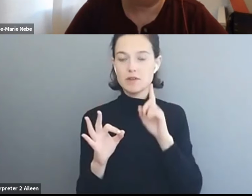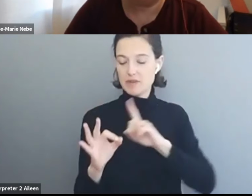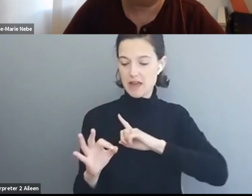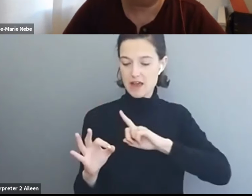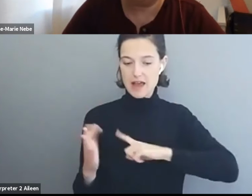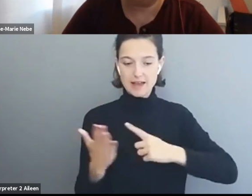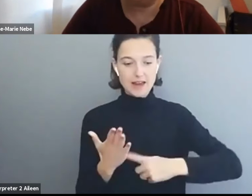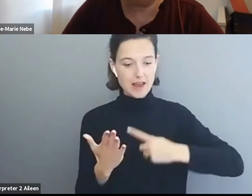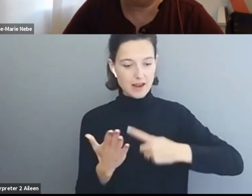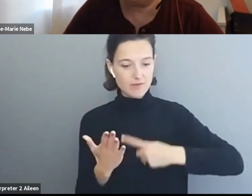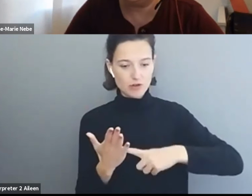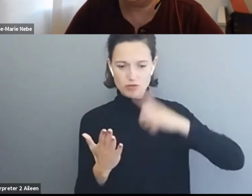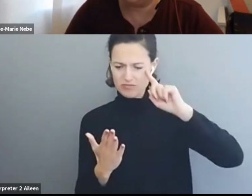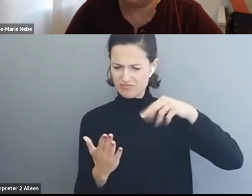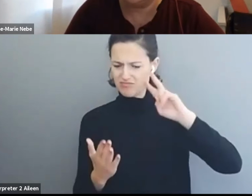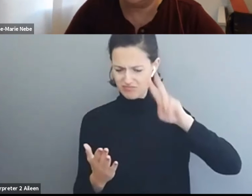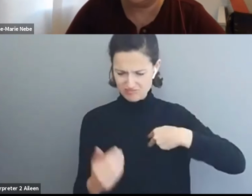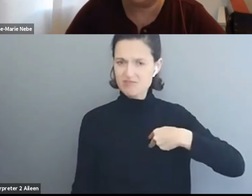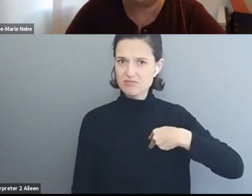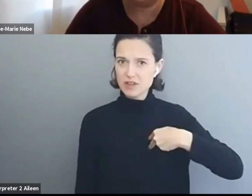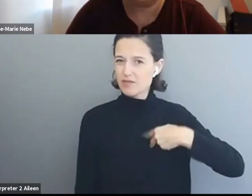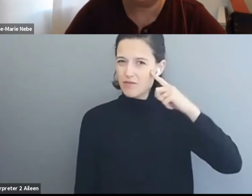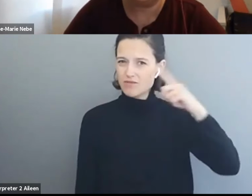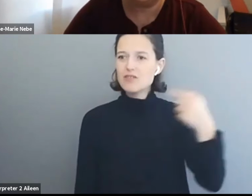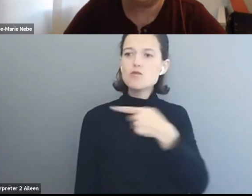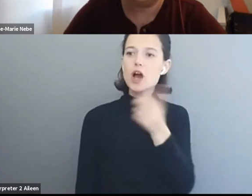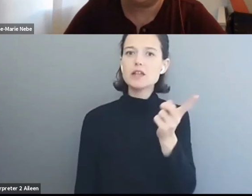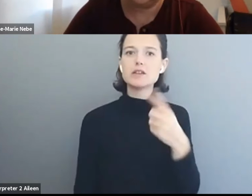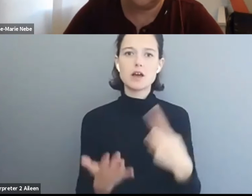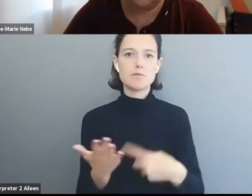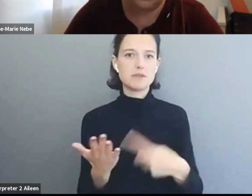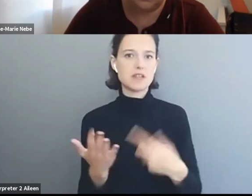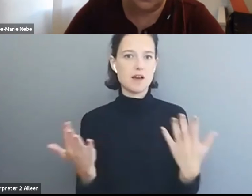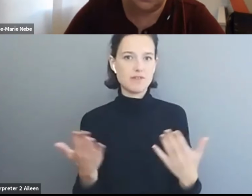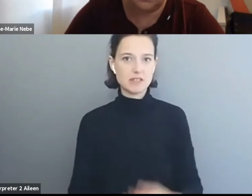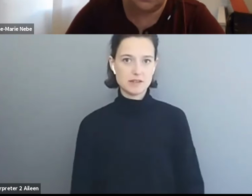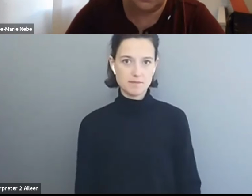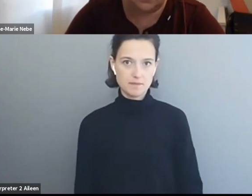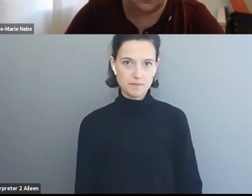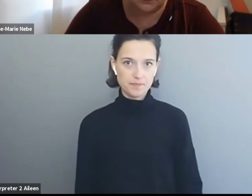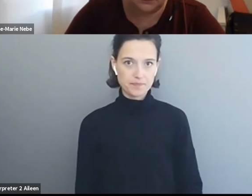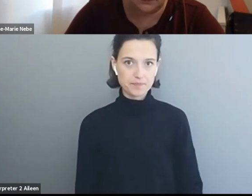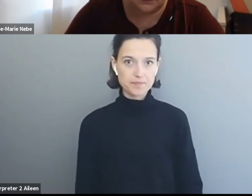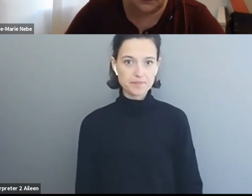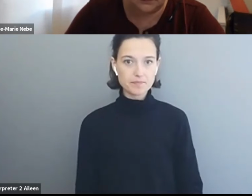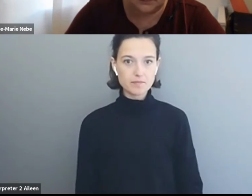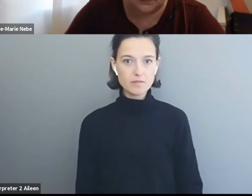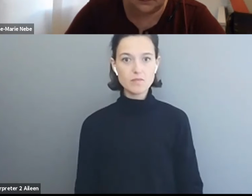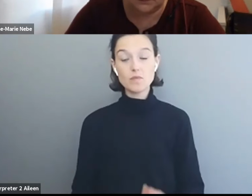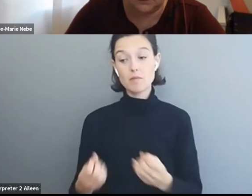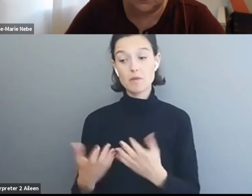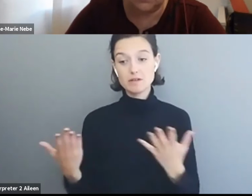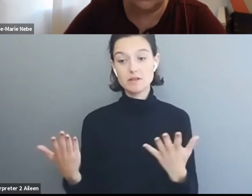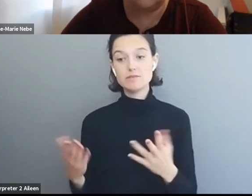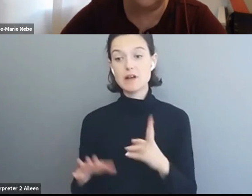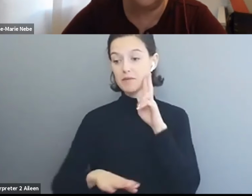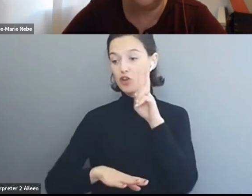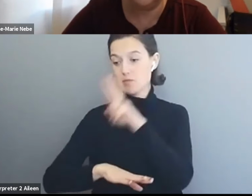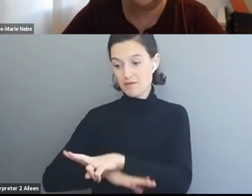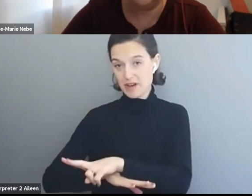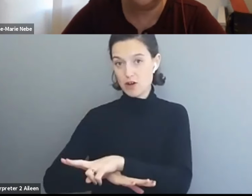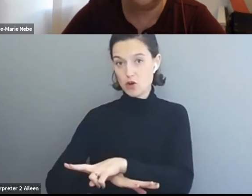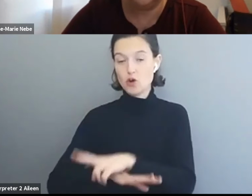Bedarfe. Obwohl es natürlich gleichzeitig auch, ne, im Sinne der Überwachung ist und der Durchsetzung, es braucht die gesetzlichen Grundlagen